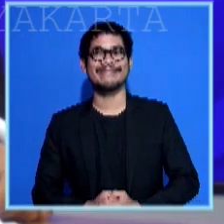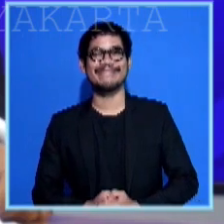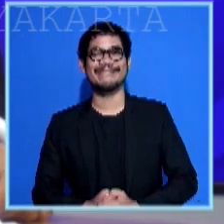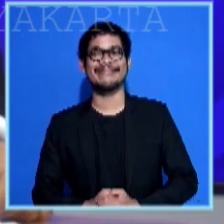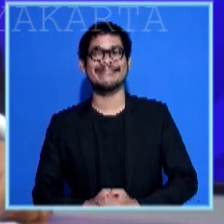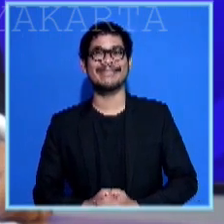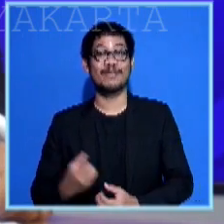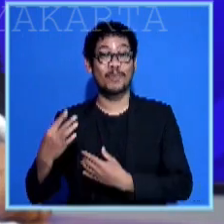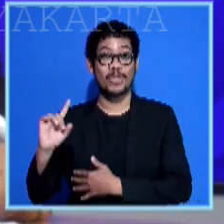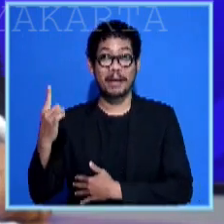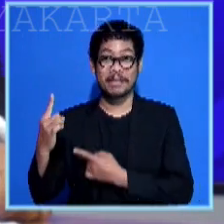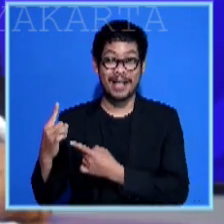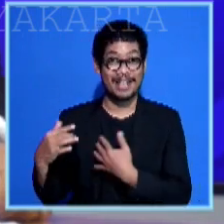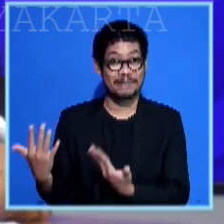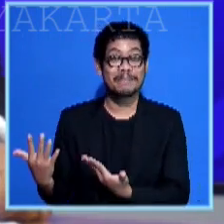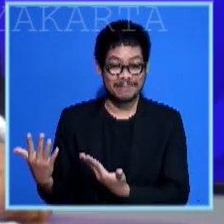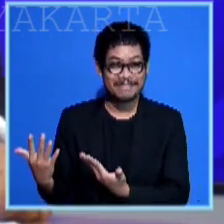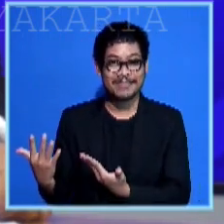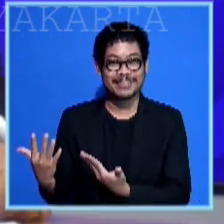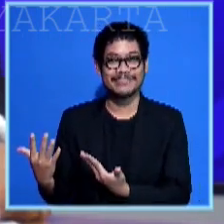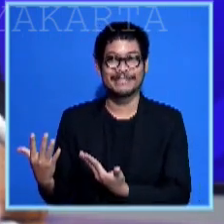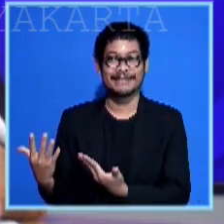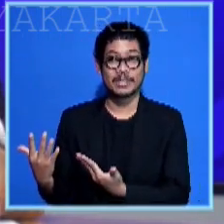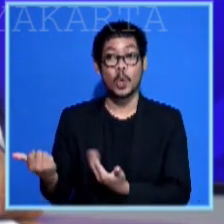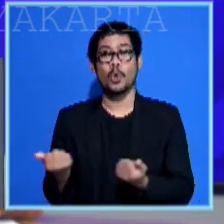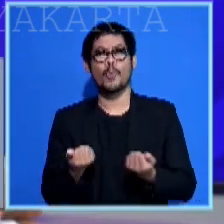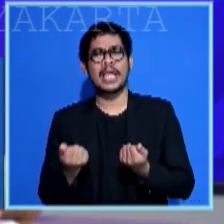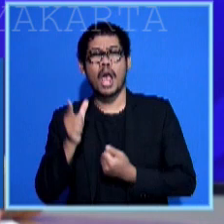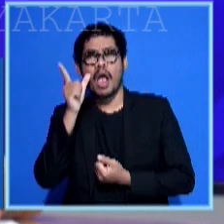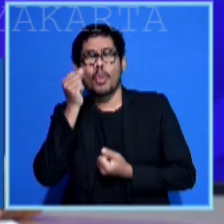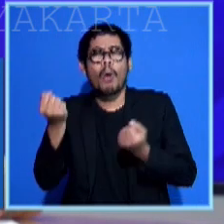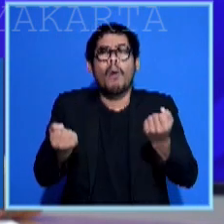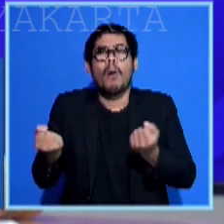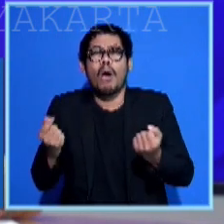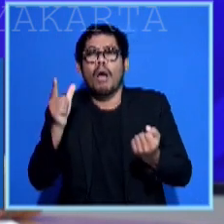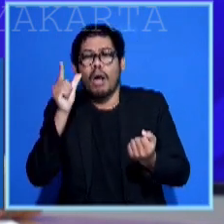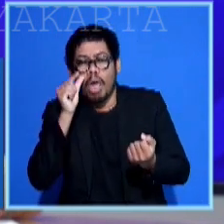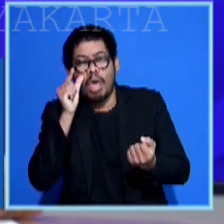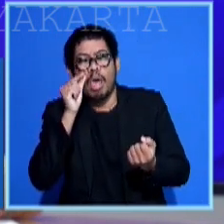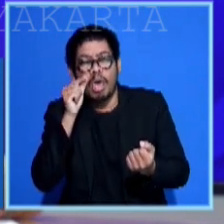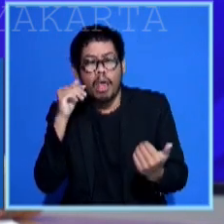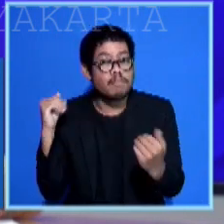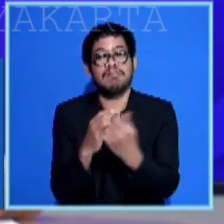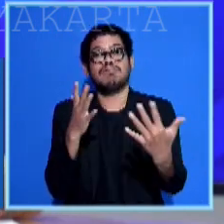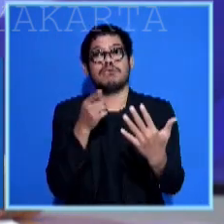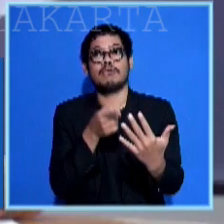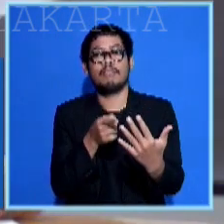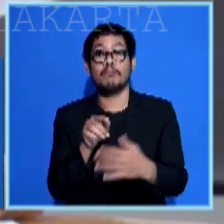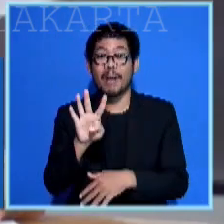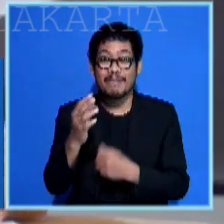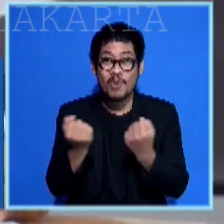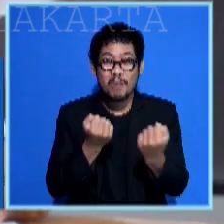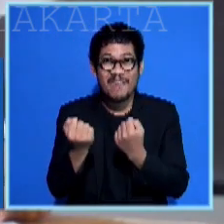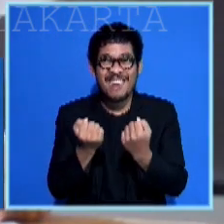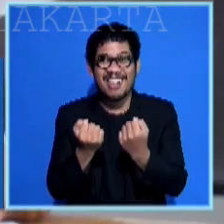kita ke informasi pertama terlebih dahulu diduga sopir mengantuk menyebabkan kecelakaan karambol yang melibatkan EMP unit minibus di Jalan